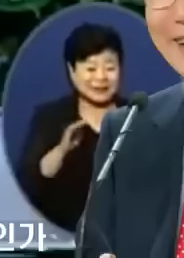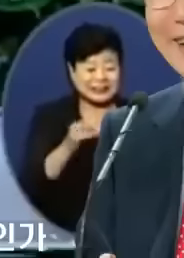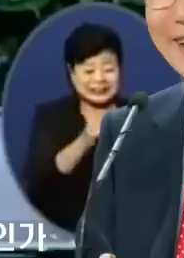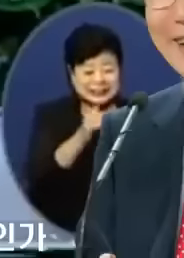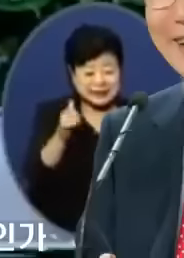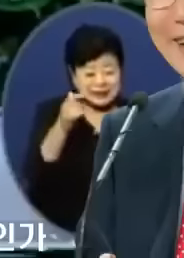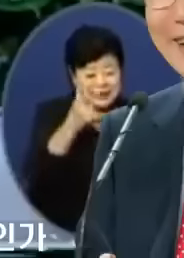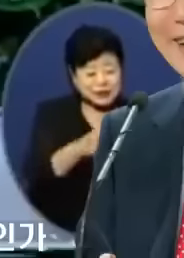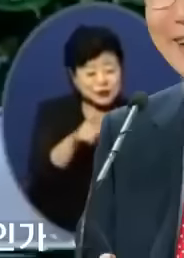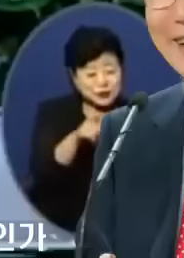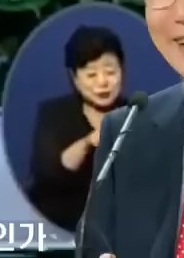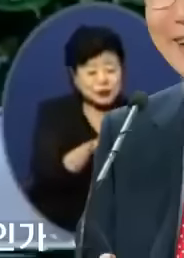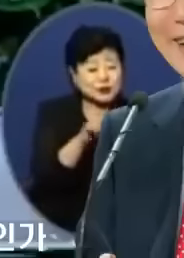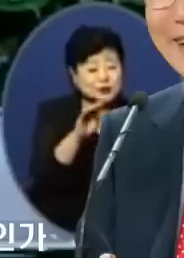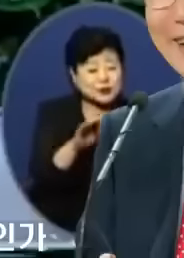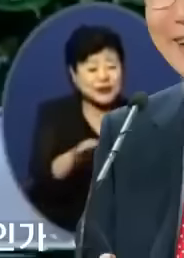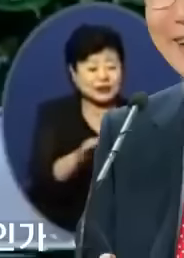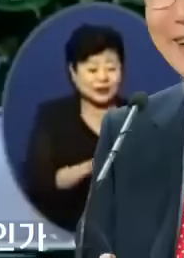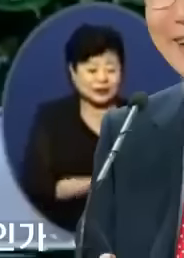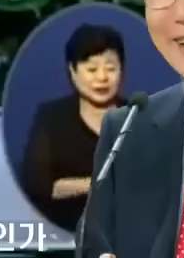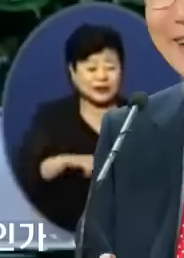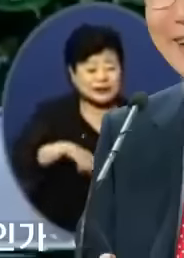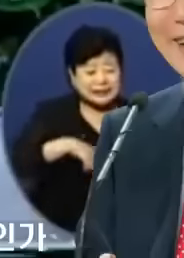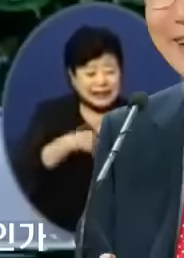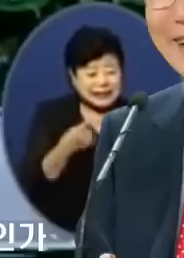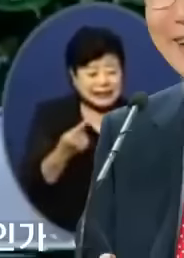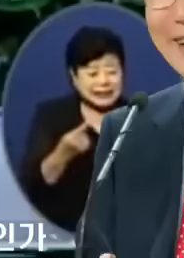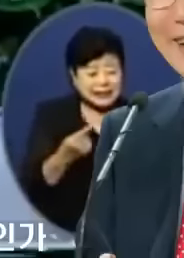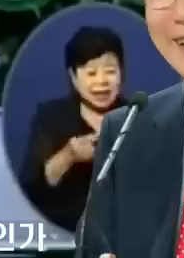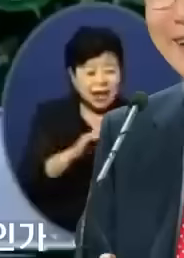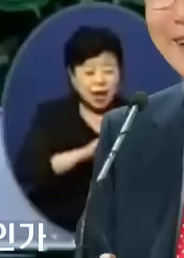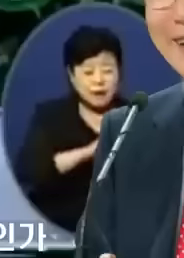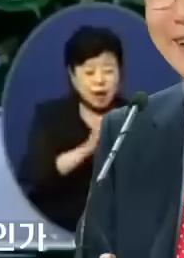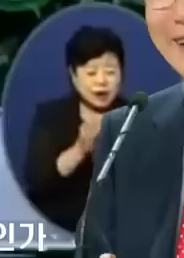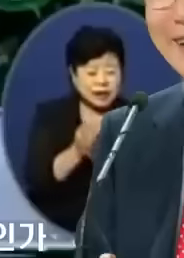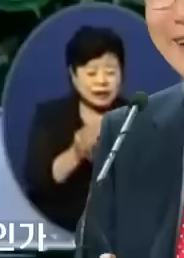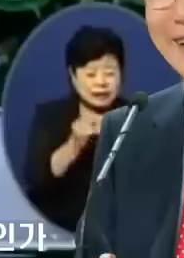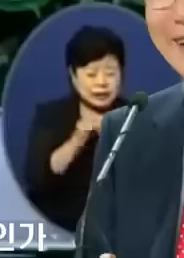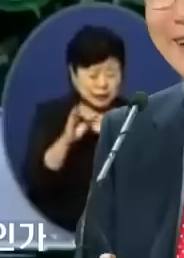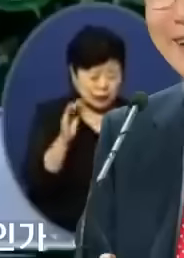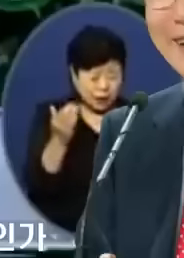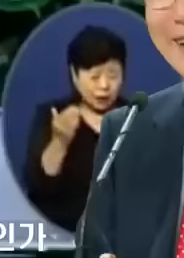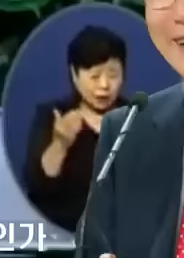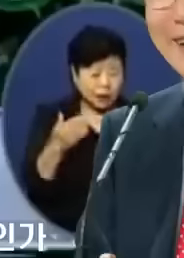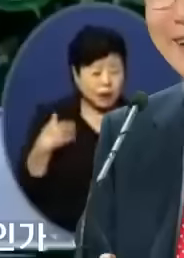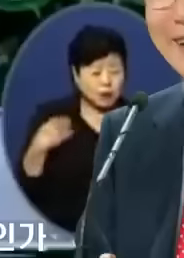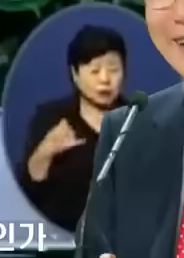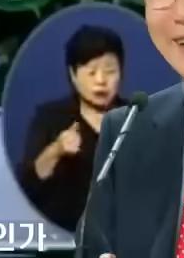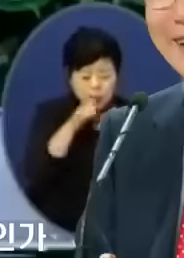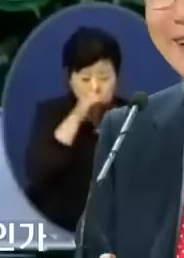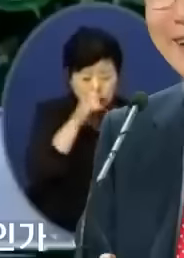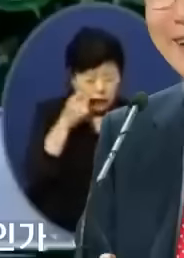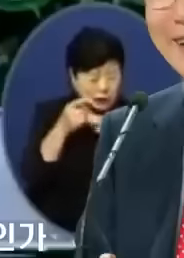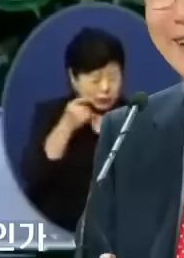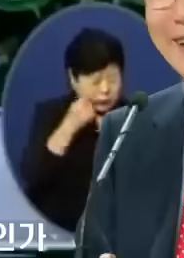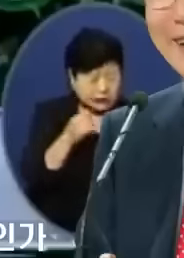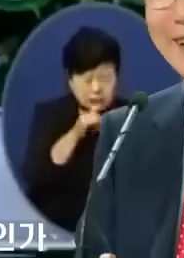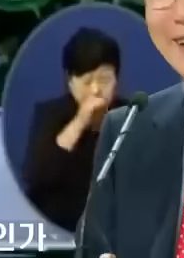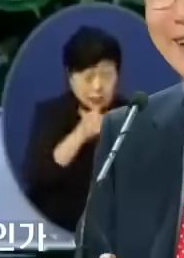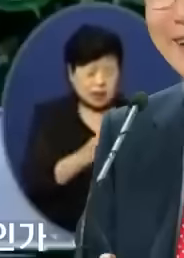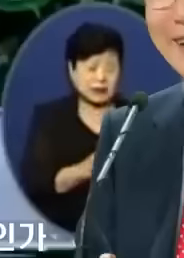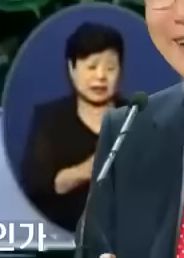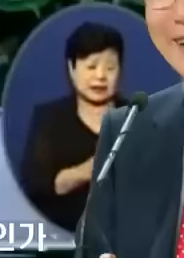오늘날 사람들이 예수를 믿고 난 다음에도 자기가 변화된 새 사람이 되었다는 것을 깨닫지 못하고 있기